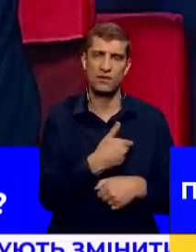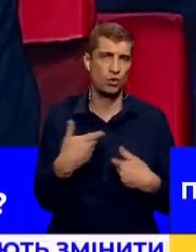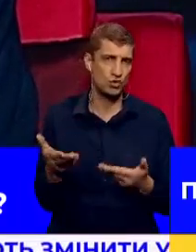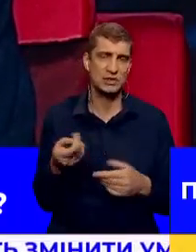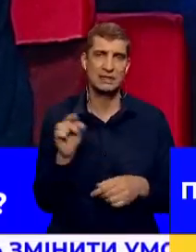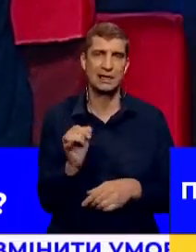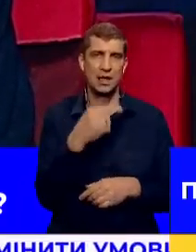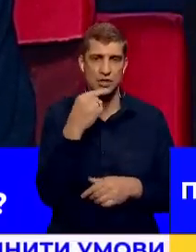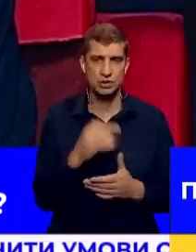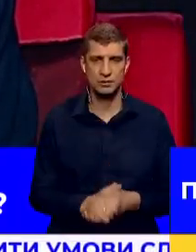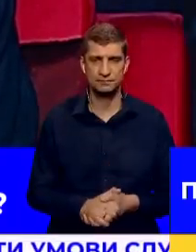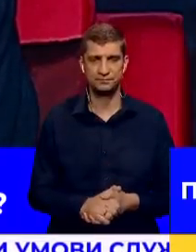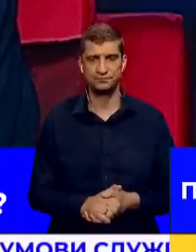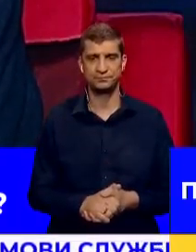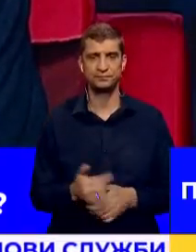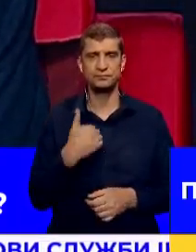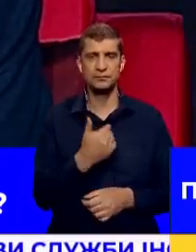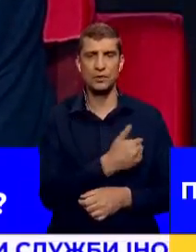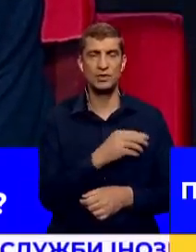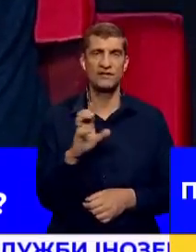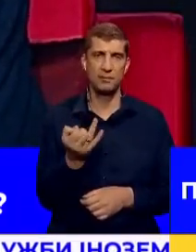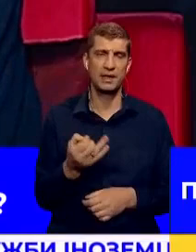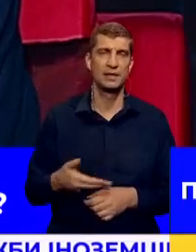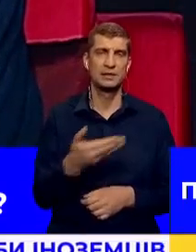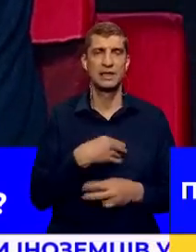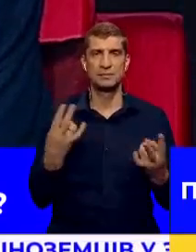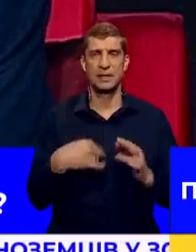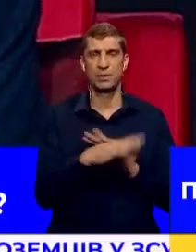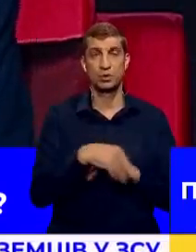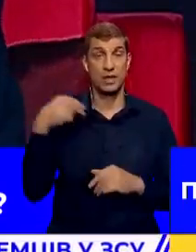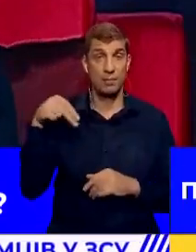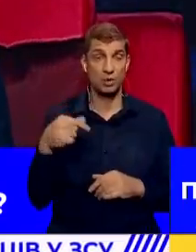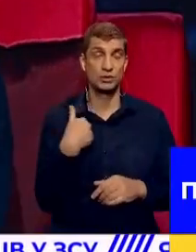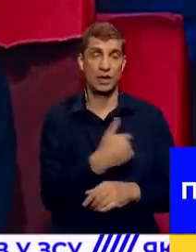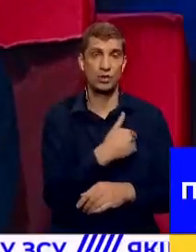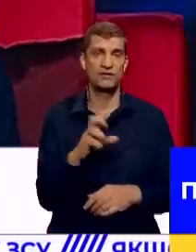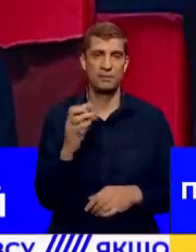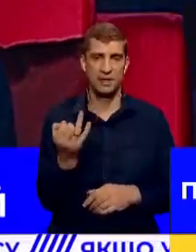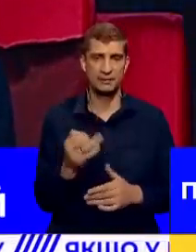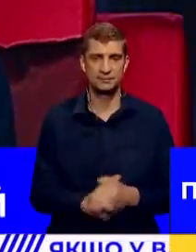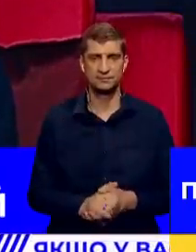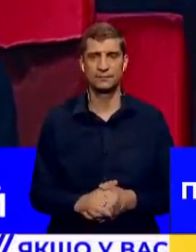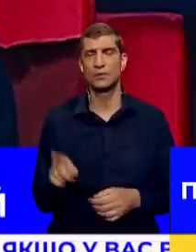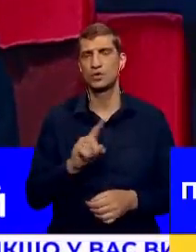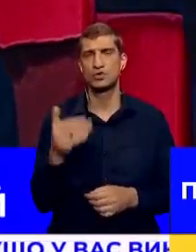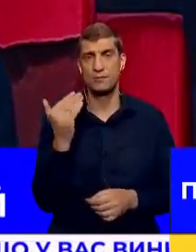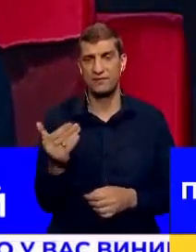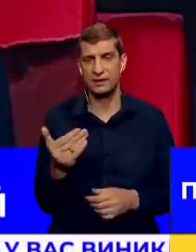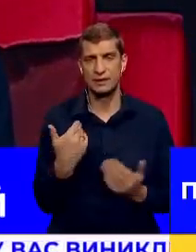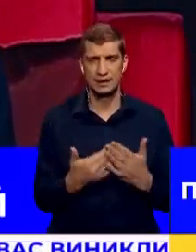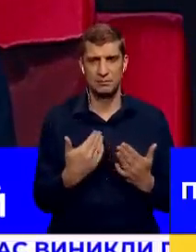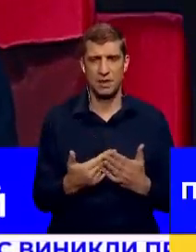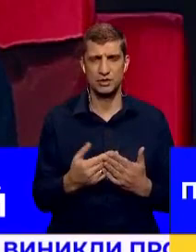кажіть. Я хотів би, нам треба піти на паузу, але я хотів би, щоб ви